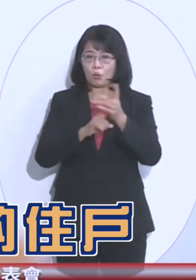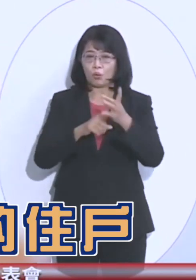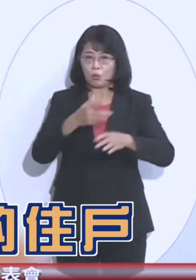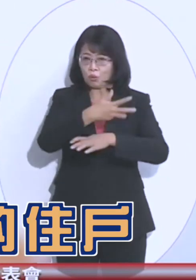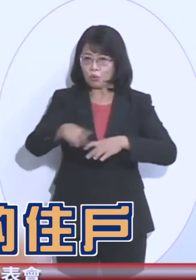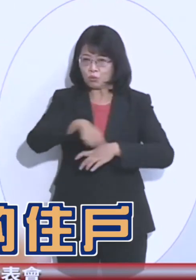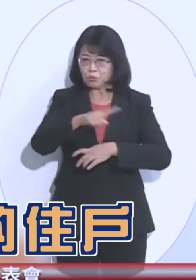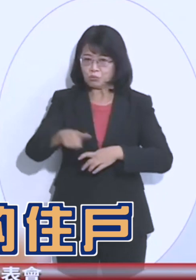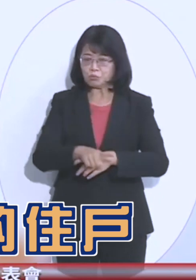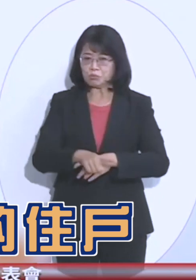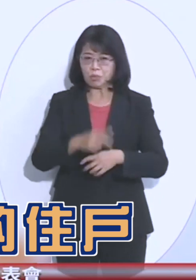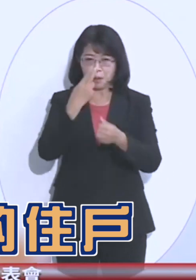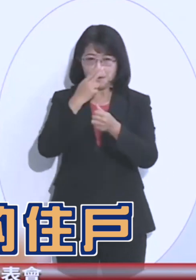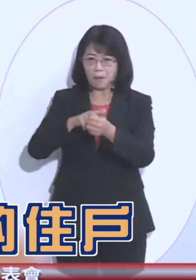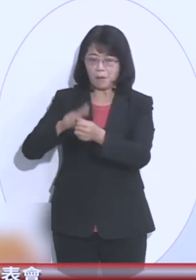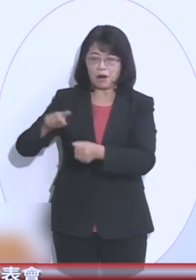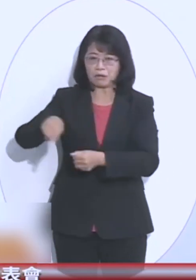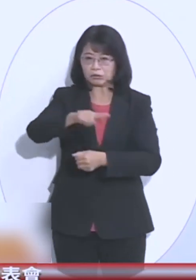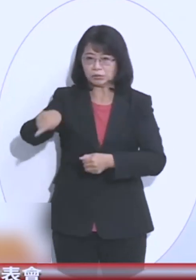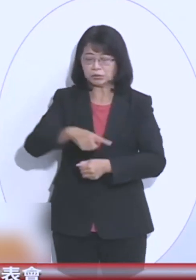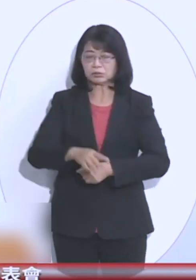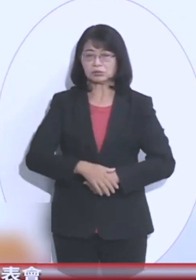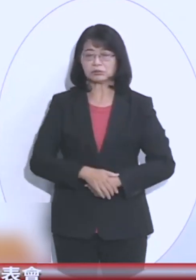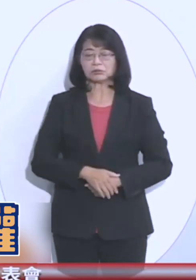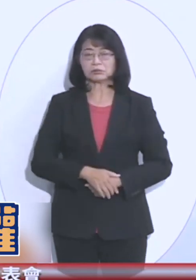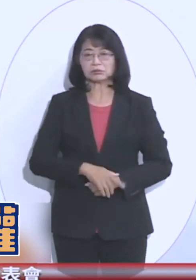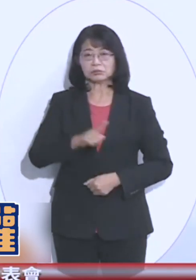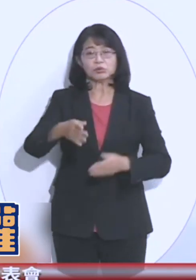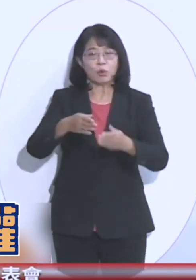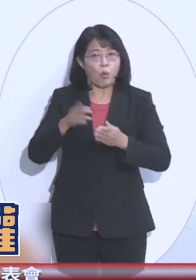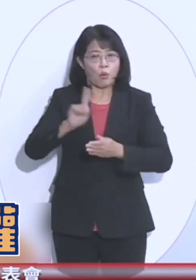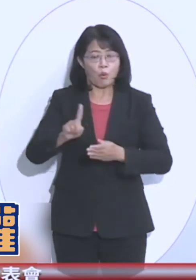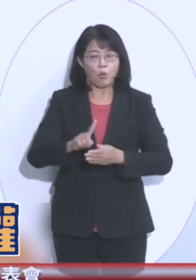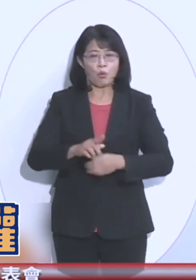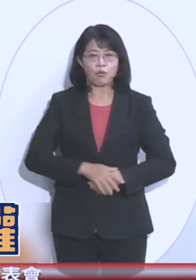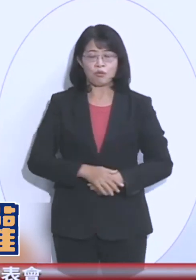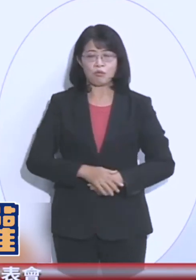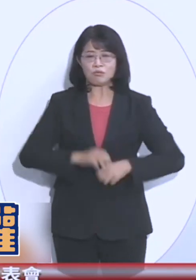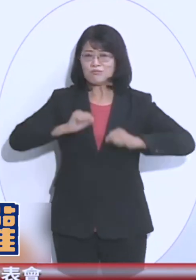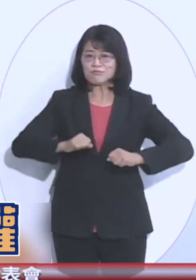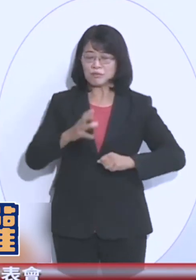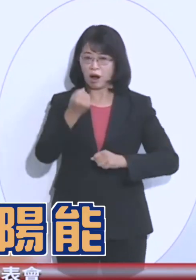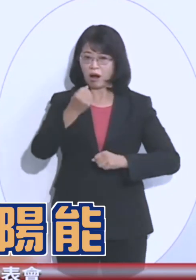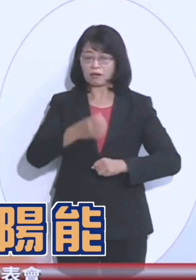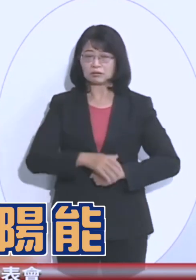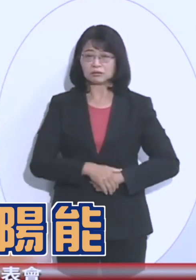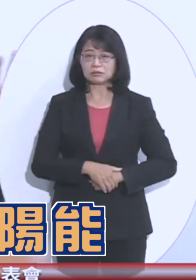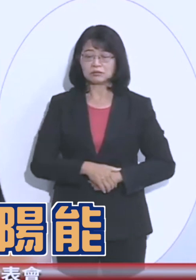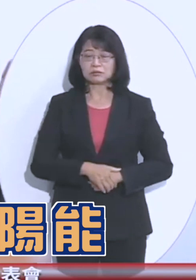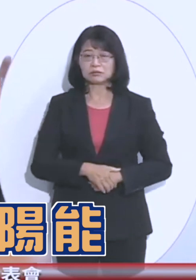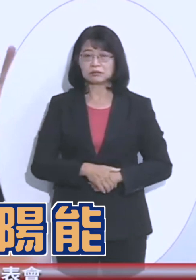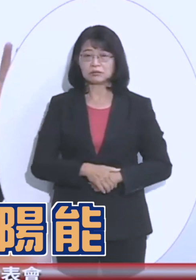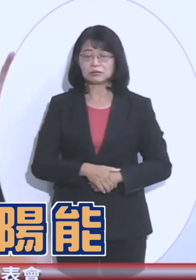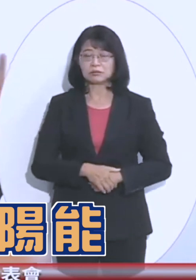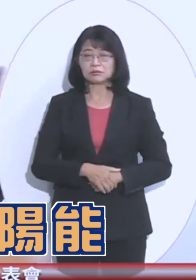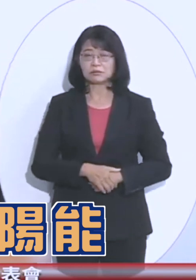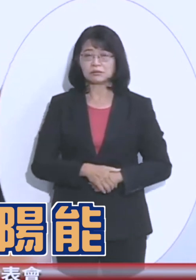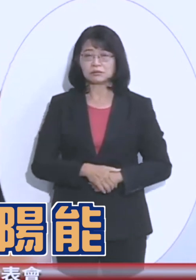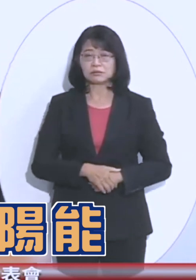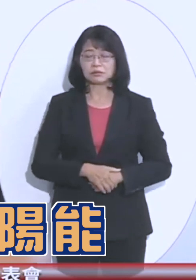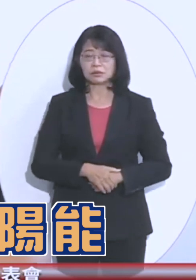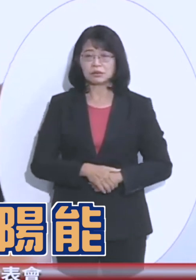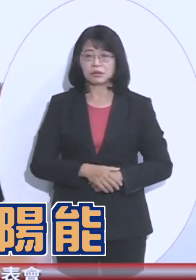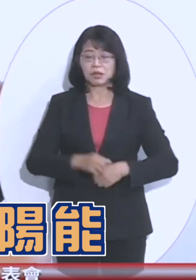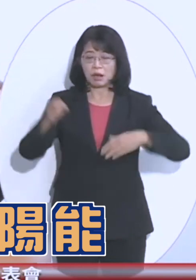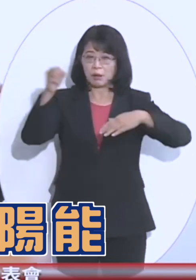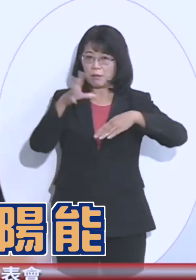不公平的待遇，这些住户因要求的是一个生存权。咱无反对太阳